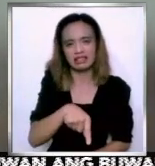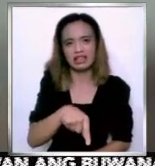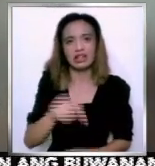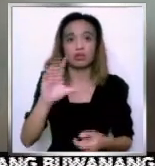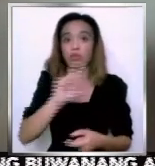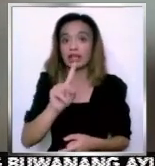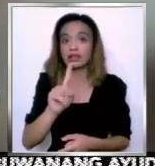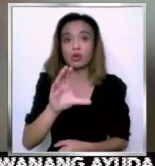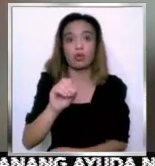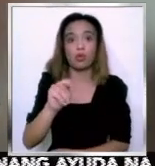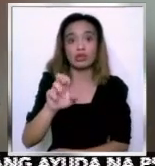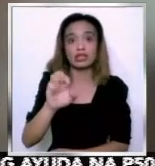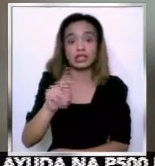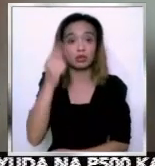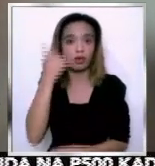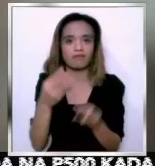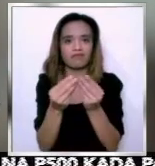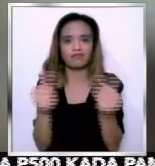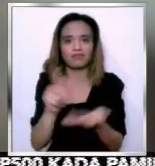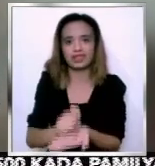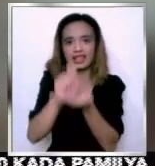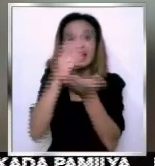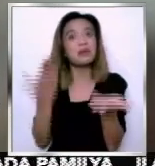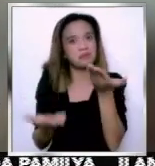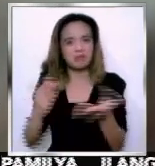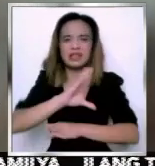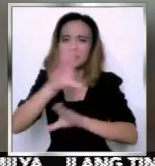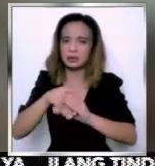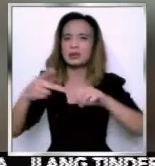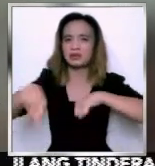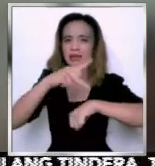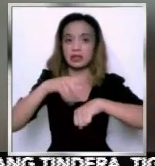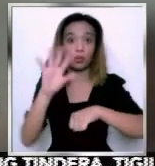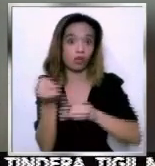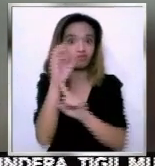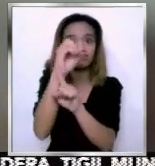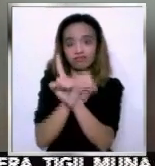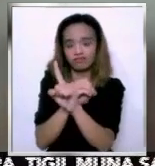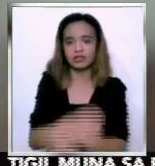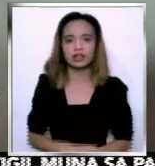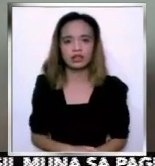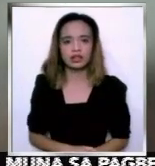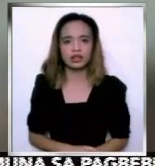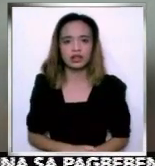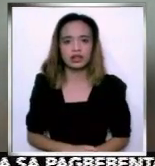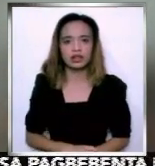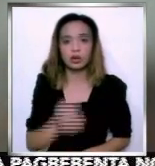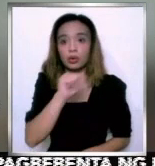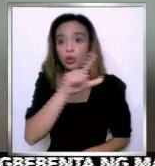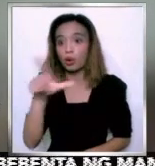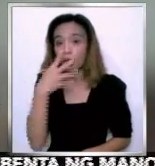therapy. At maaaring tamaan ang show niya sa Pilipinas sa Oktubre. So for those who are frustrated by